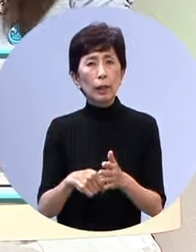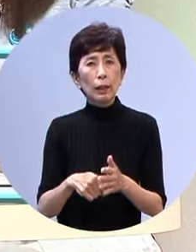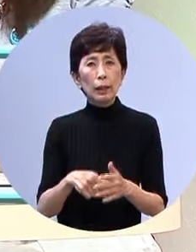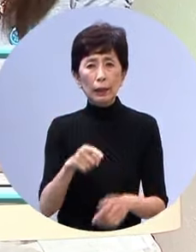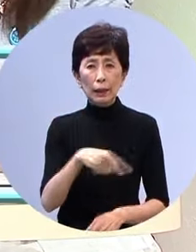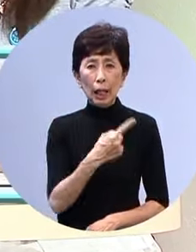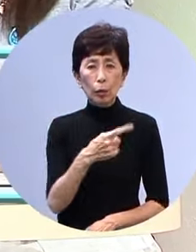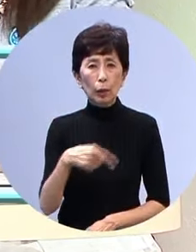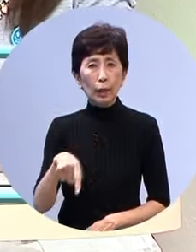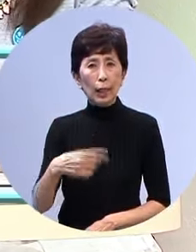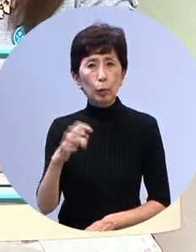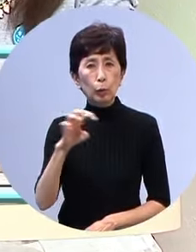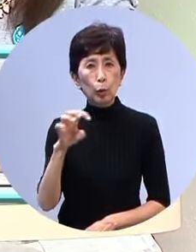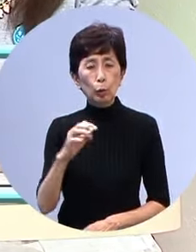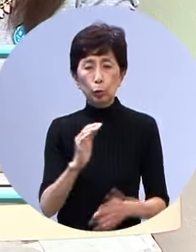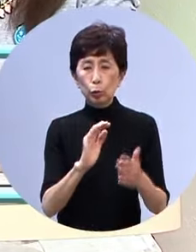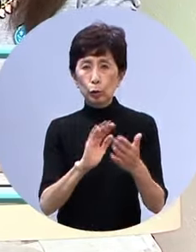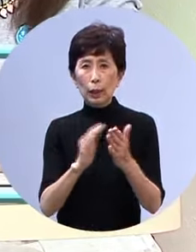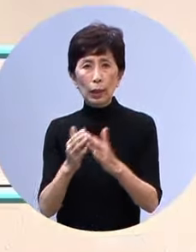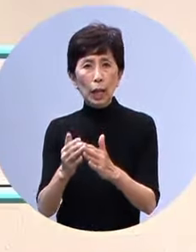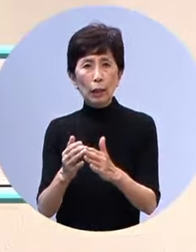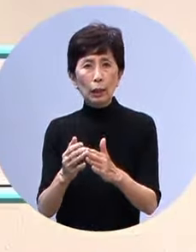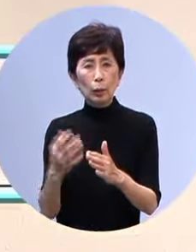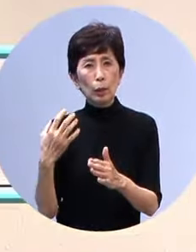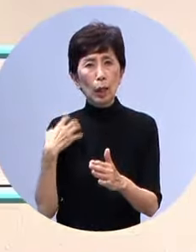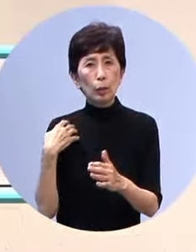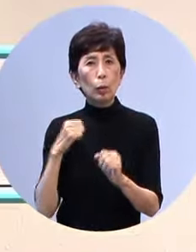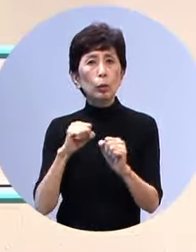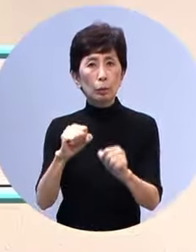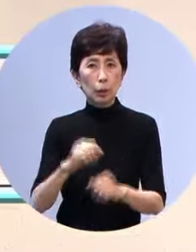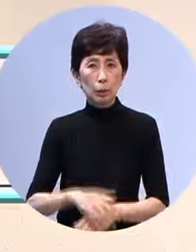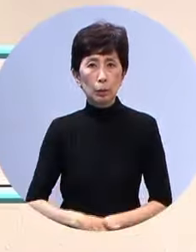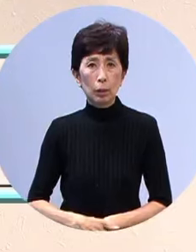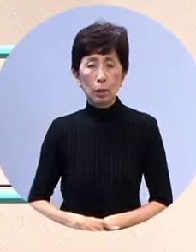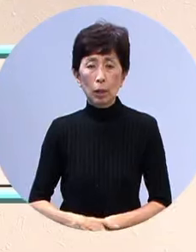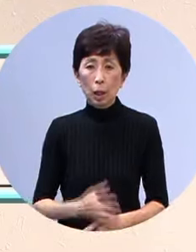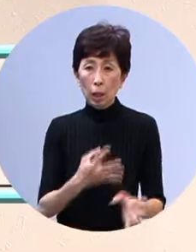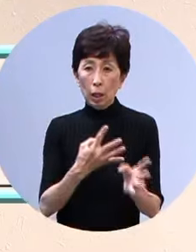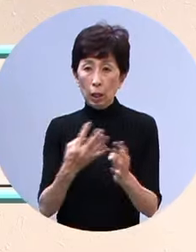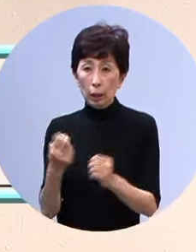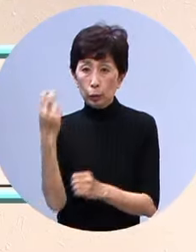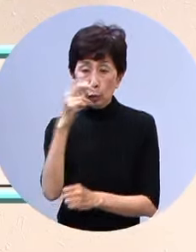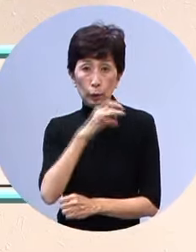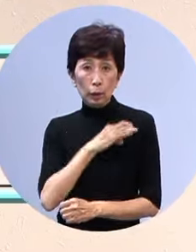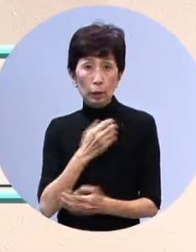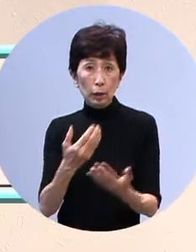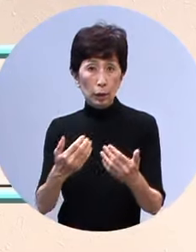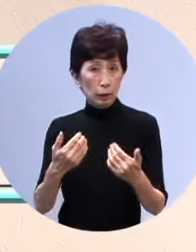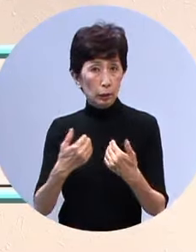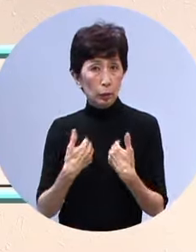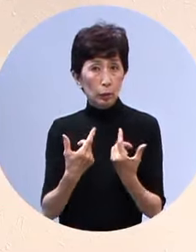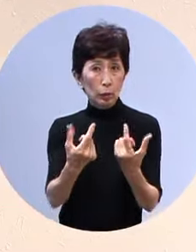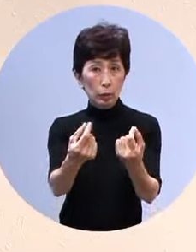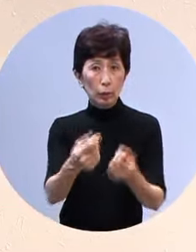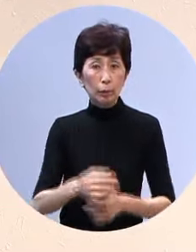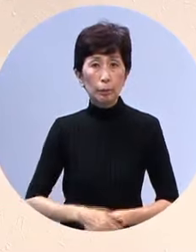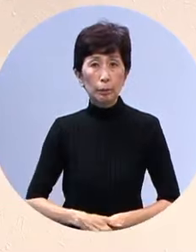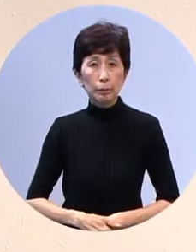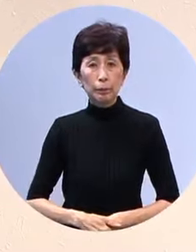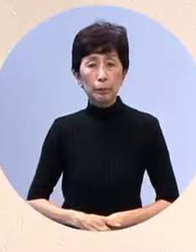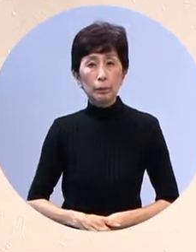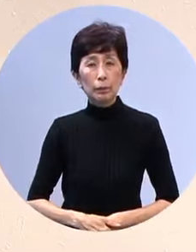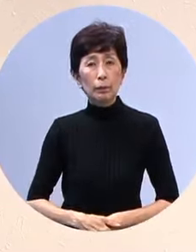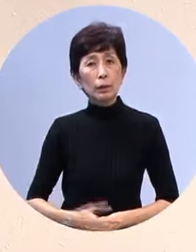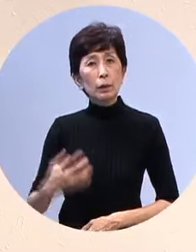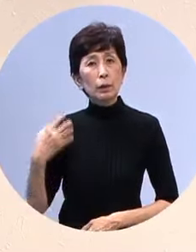世帯から140世帯程度になります。 それだとたくさんの調査員が必要ですよね。では担